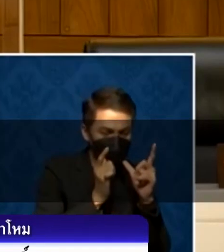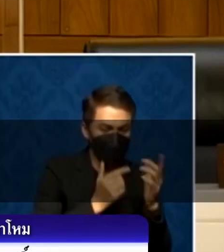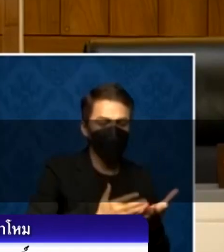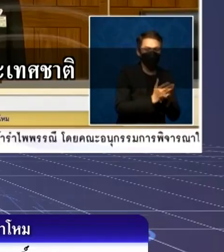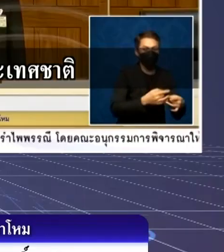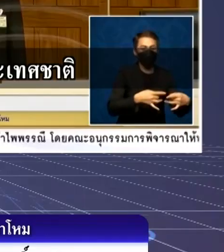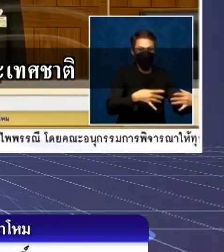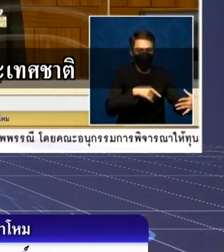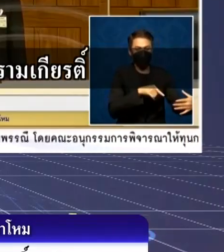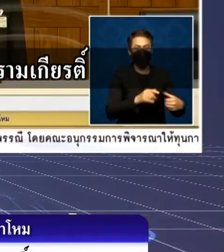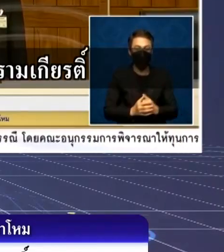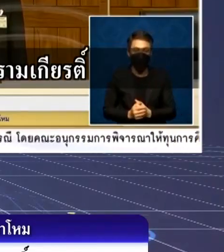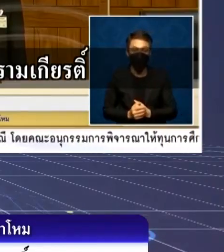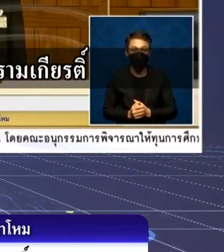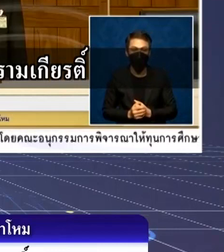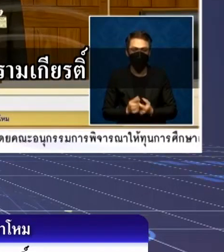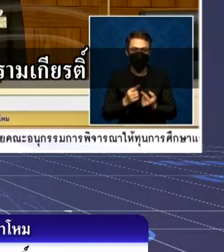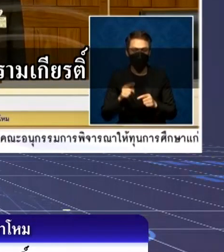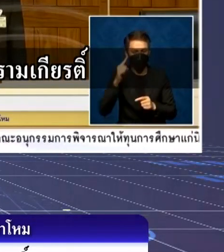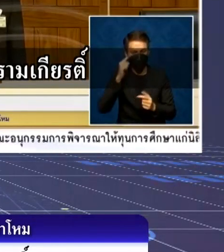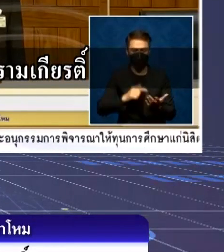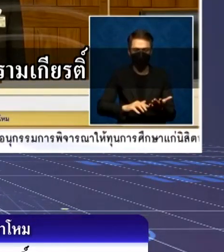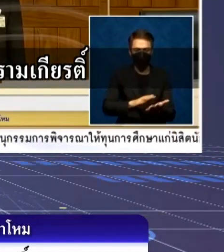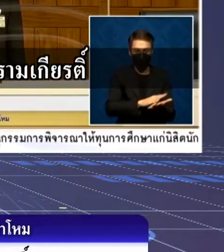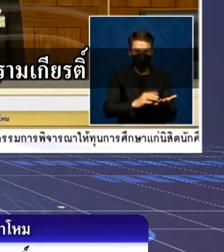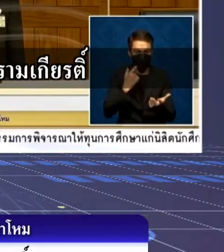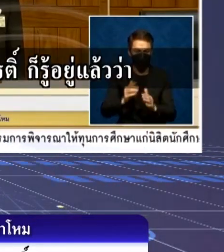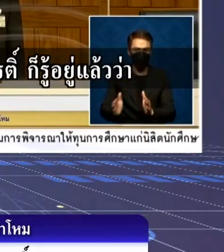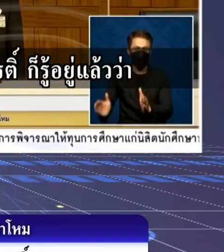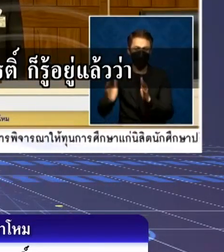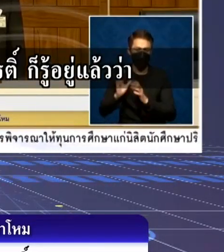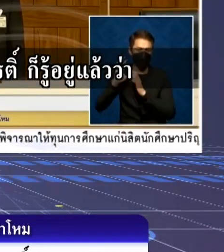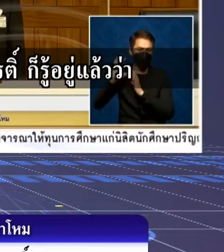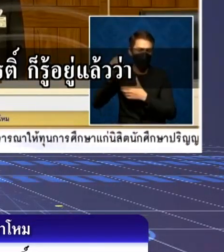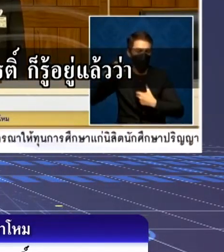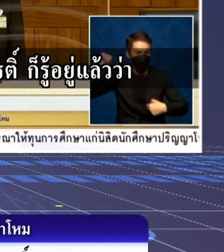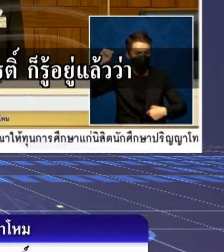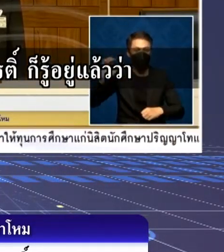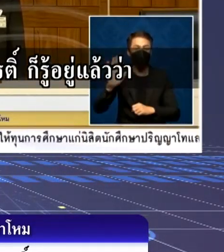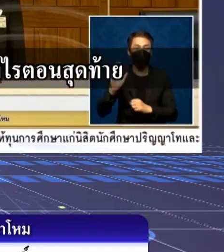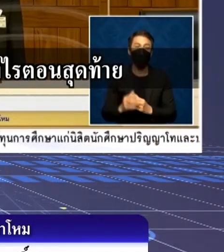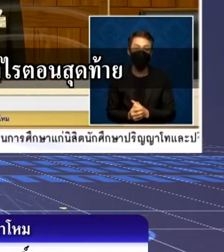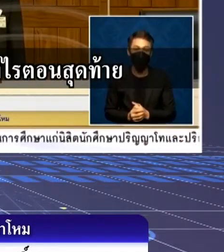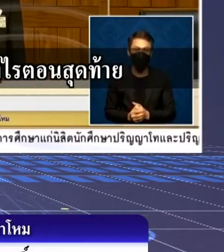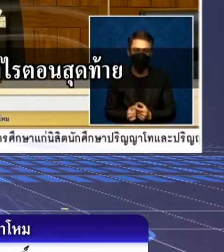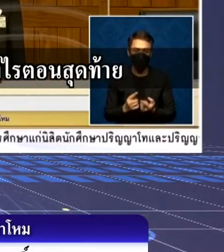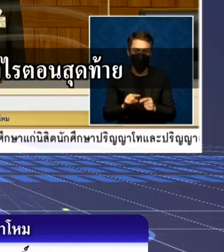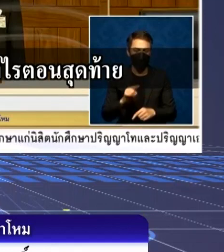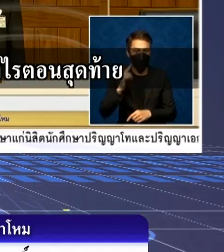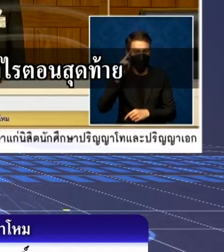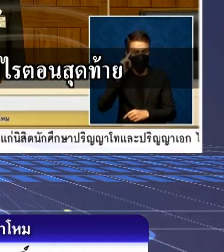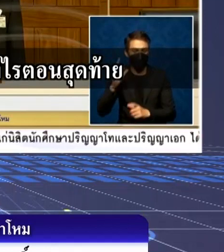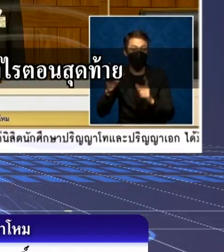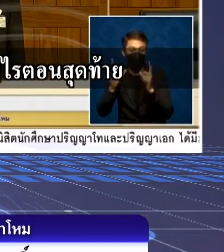มคิดว่าประเทศชาติคงไม่ใช่แบบรามเกียรติ์หรอกนะแต่ท้ายสุดรามเกียรติ์ก็รู้อยู่แล้วว่าทศกัณฐ์เป็นยังไงตอนท้